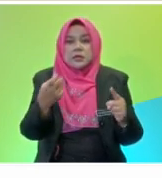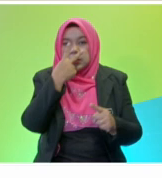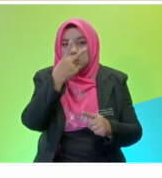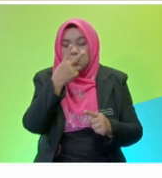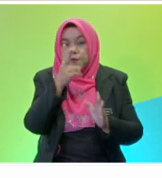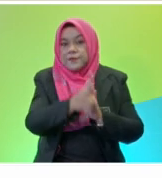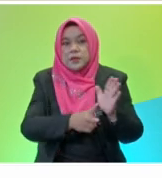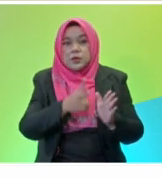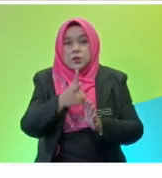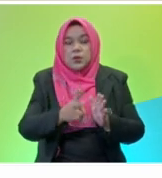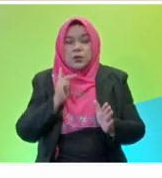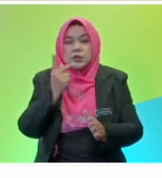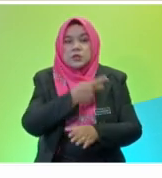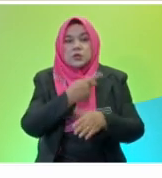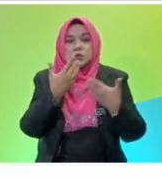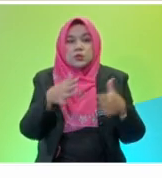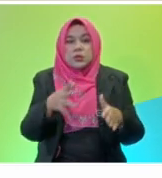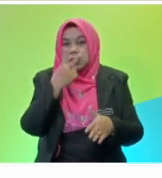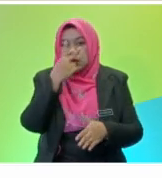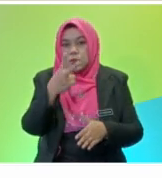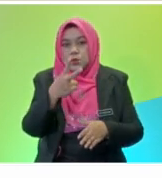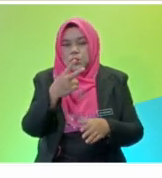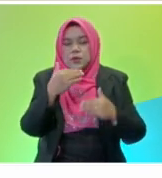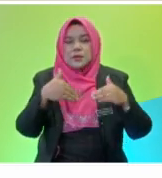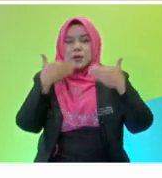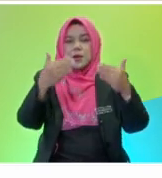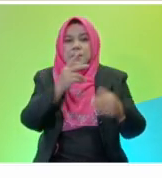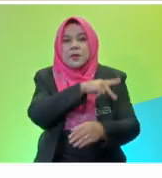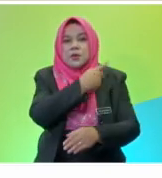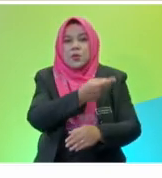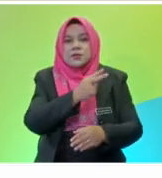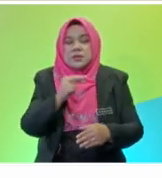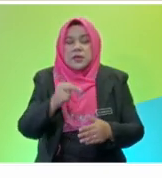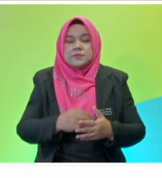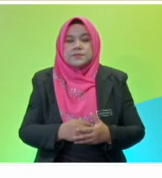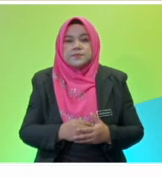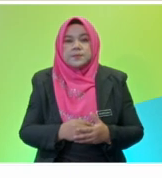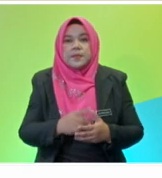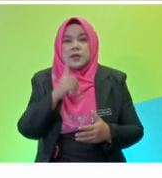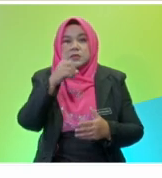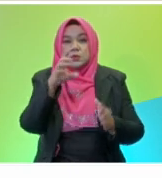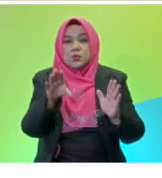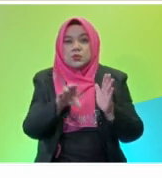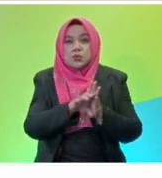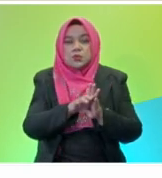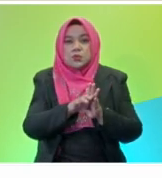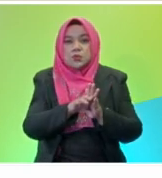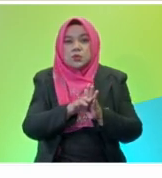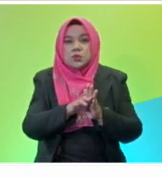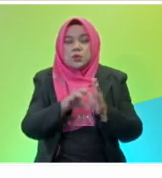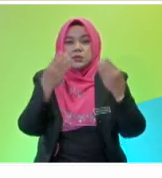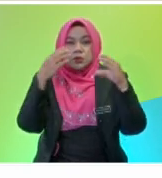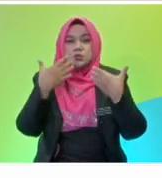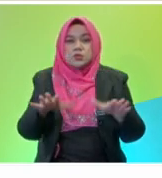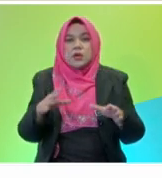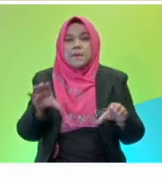tengok hak penguasaan dampak Boleh bagi Oke jadi yang ini adalah satu contoh lah yang saya buat untuk murid-murid saya